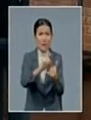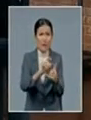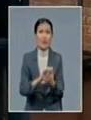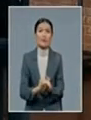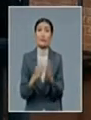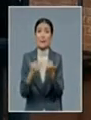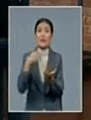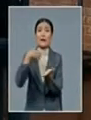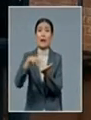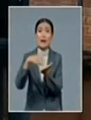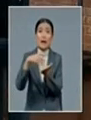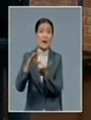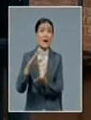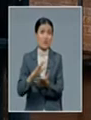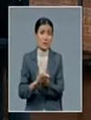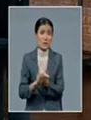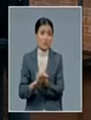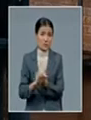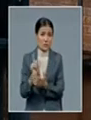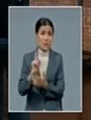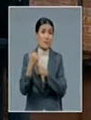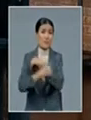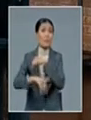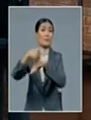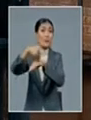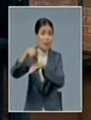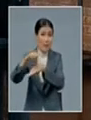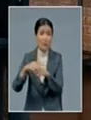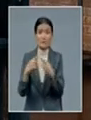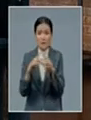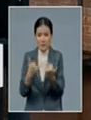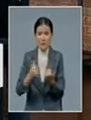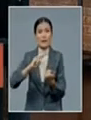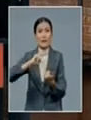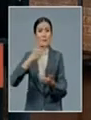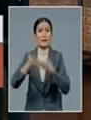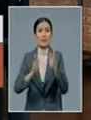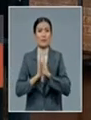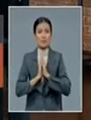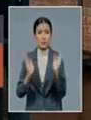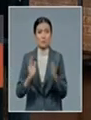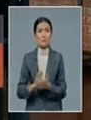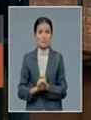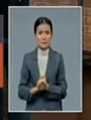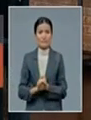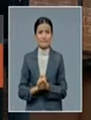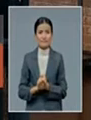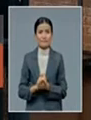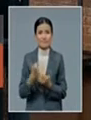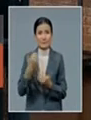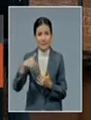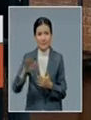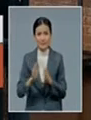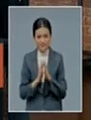ะและนี่ก็คือข่าวคราวนะคะในโลกของต่างประเทศนะคะแต่สำหรับช่วงนี้ต้องขอบคุณล่ามภาษาเมืองของเราด้วยนะคะขอบคุณอาจารย์สุภาพรเพชรนนท์